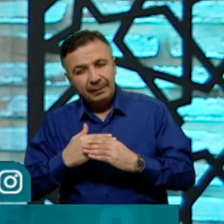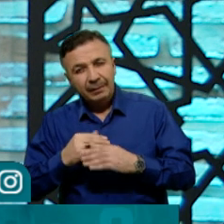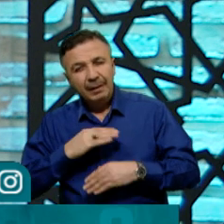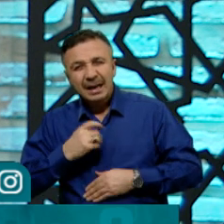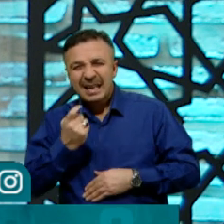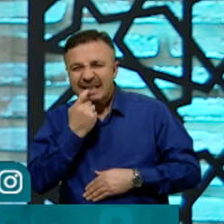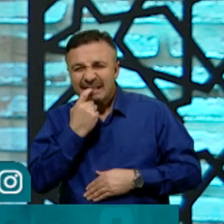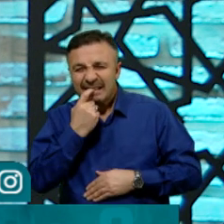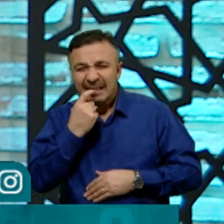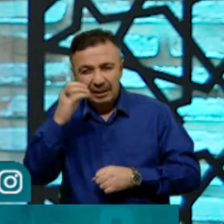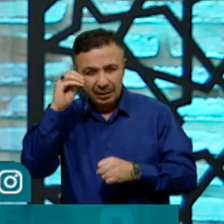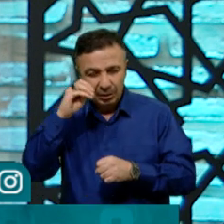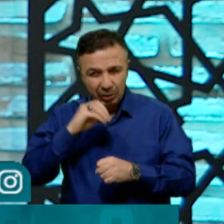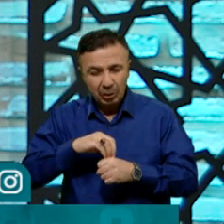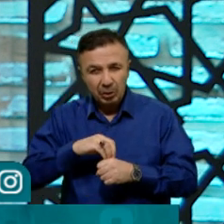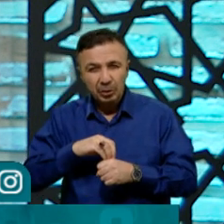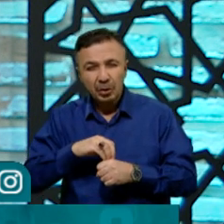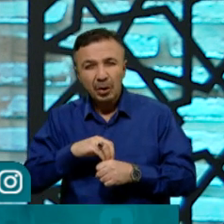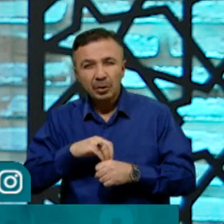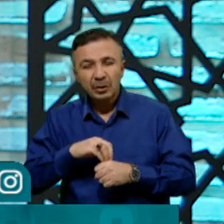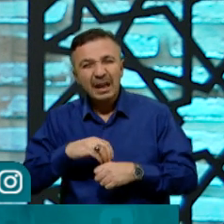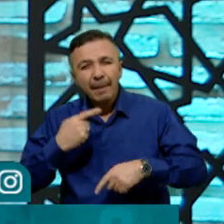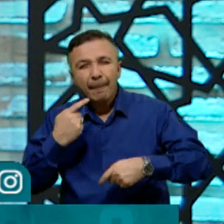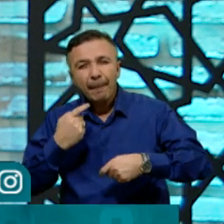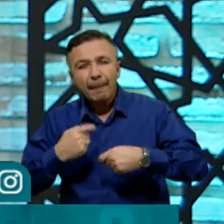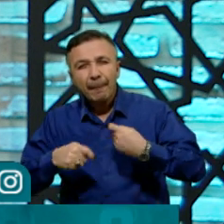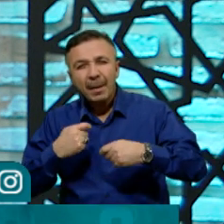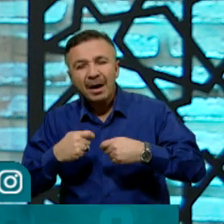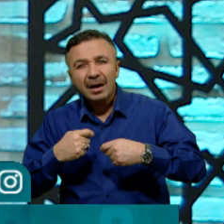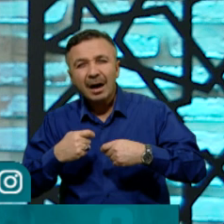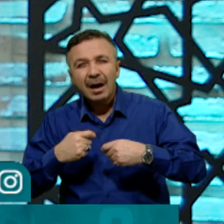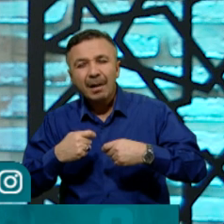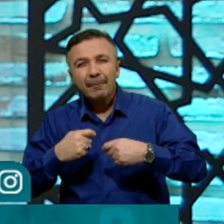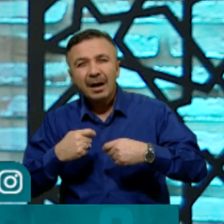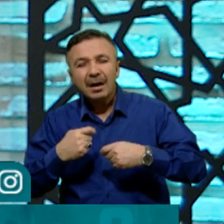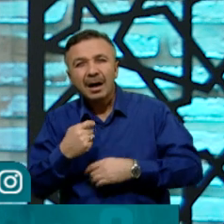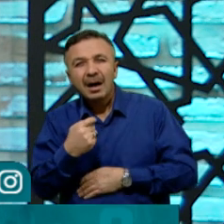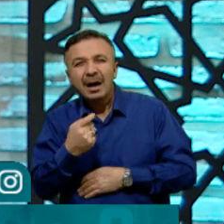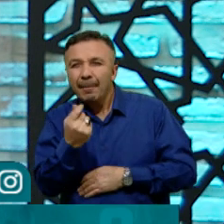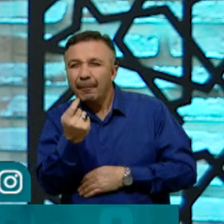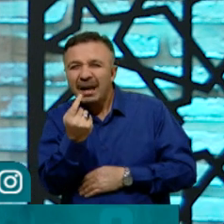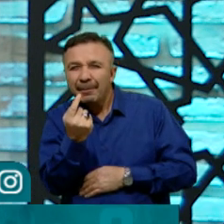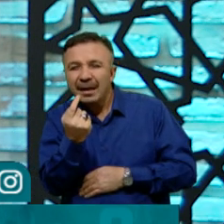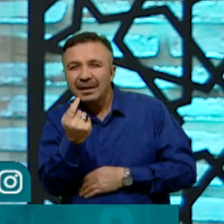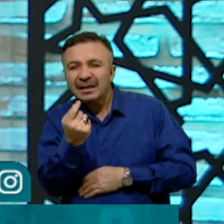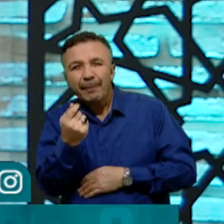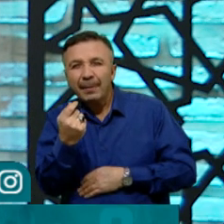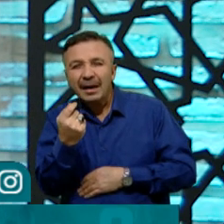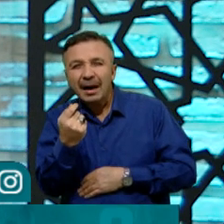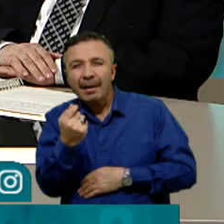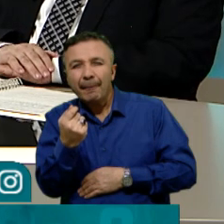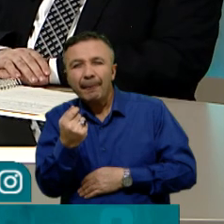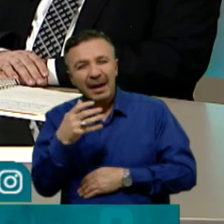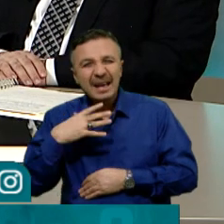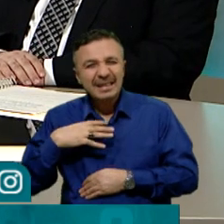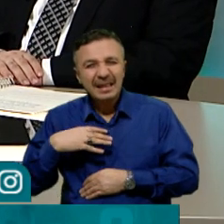telefonu itibariyle karşılığında bizden bir miktar parası talep ettiler Evet bu